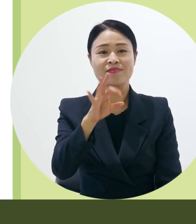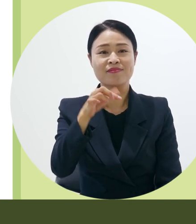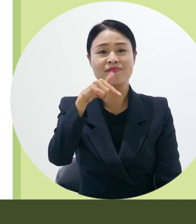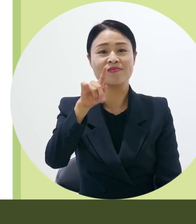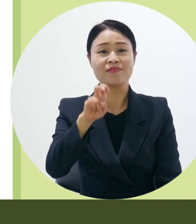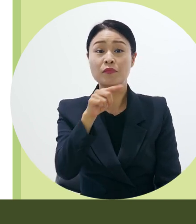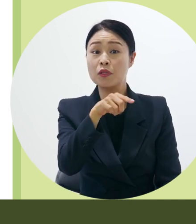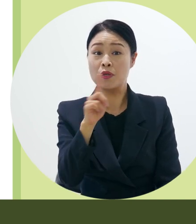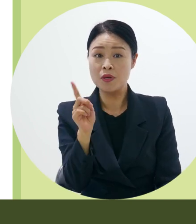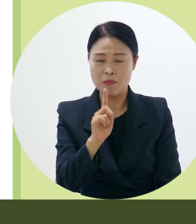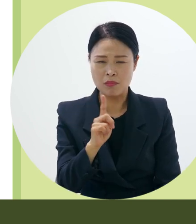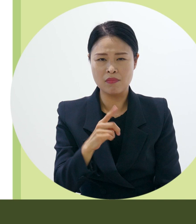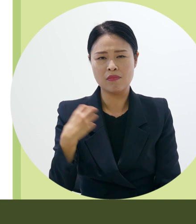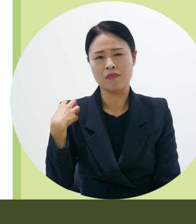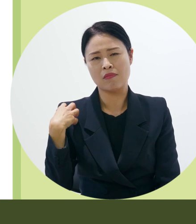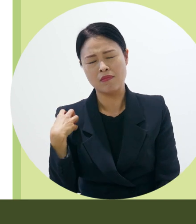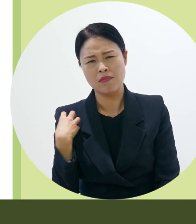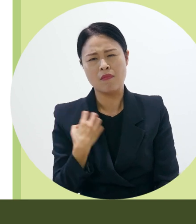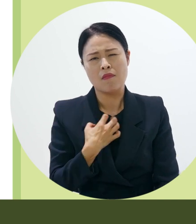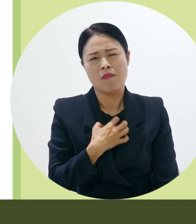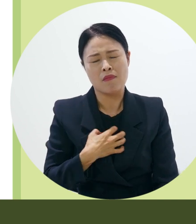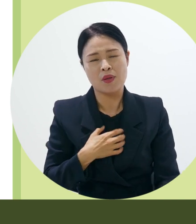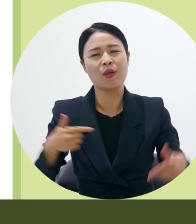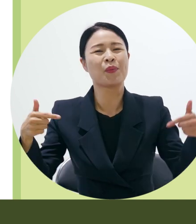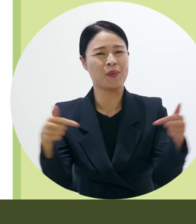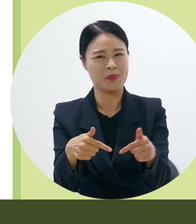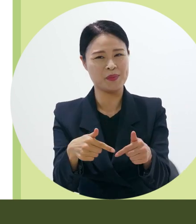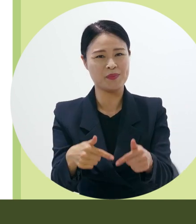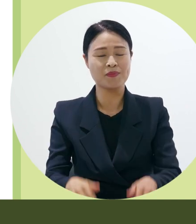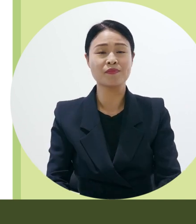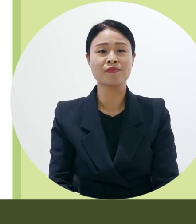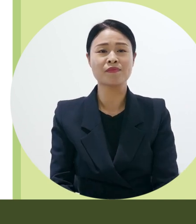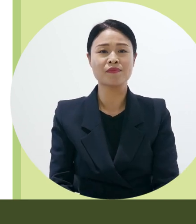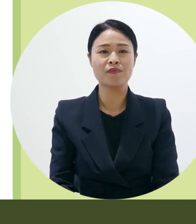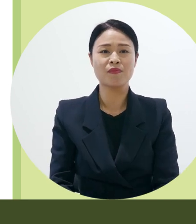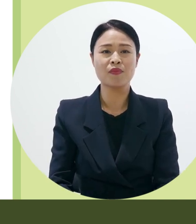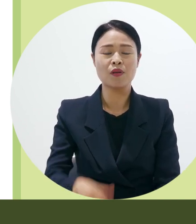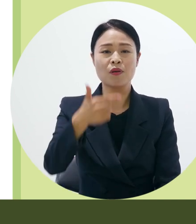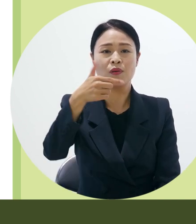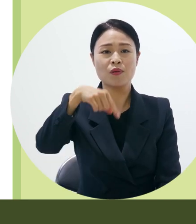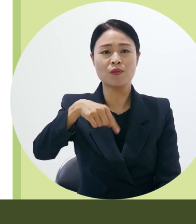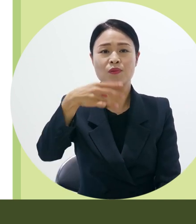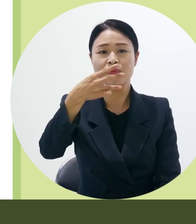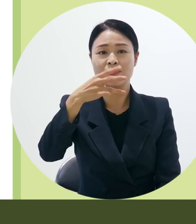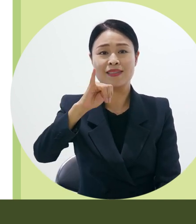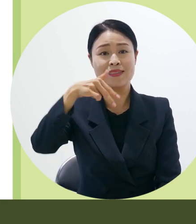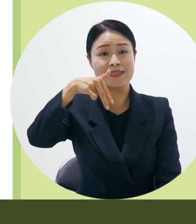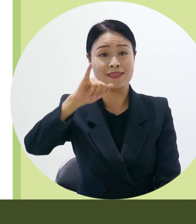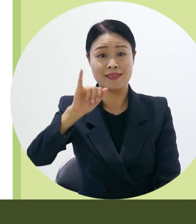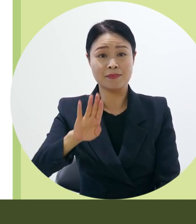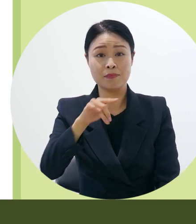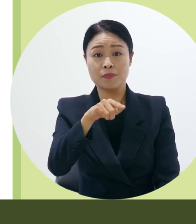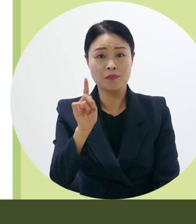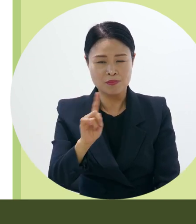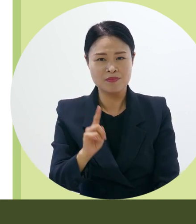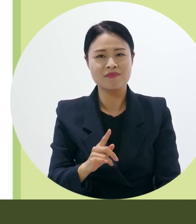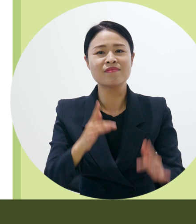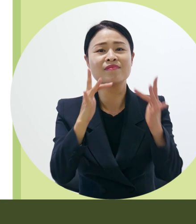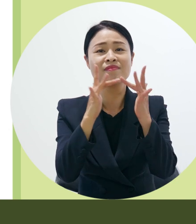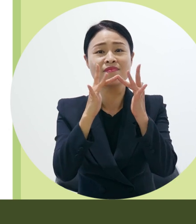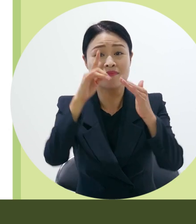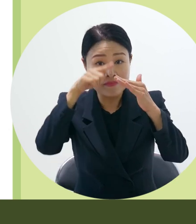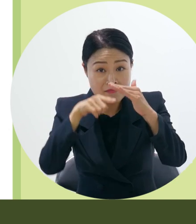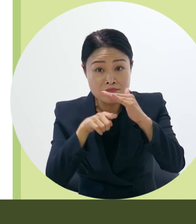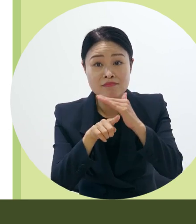경감, 부담이나 고통을 덜어 가볍게 함. 누리집, 인터넷으로 접속 가능한